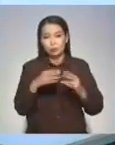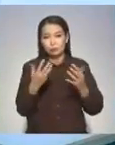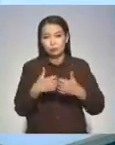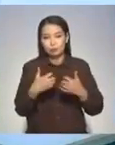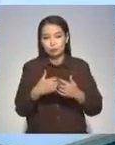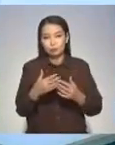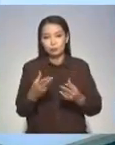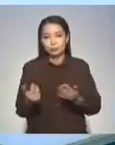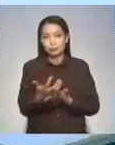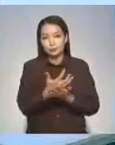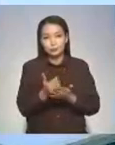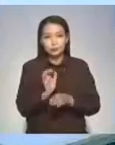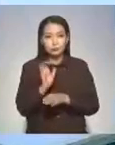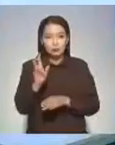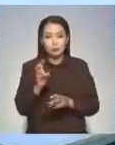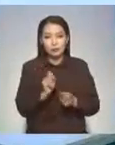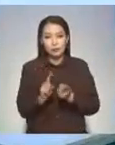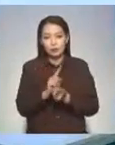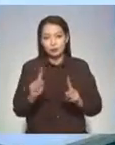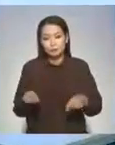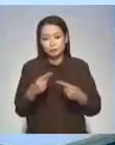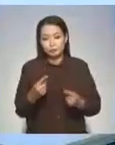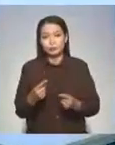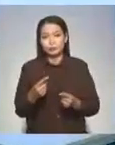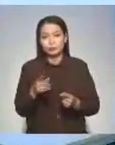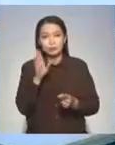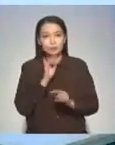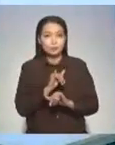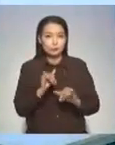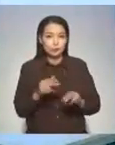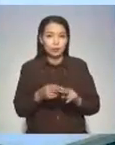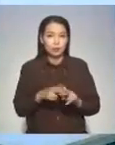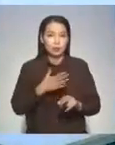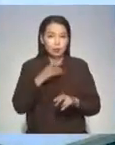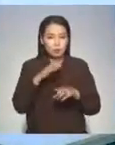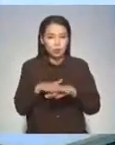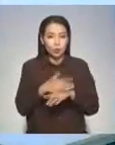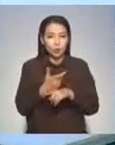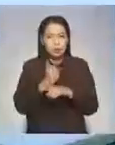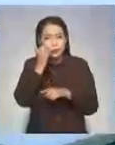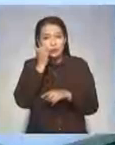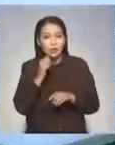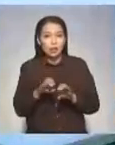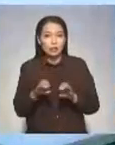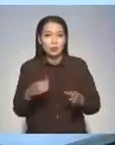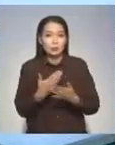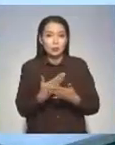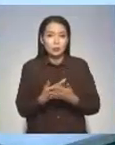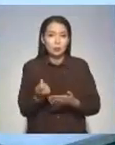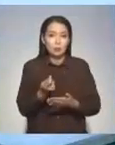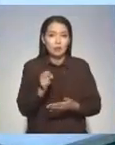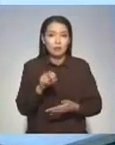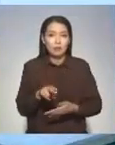а вырученные средства направить на модернизацию инфраструктуры, которая в нашей стране крайне изношена. Примеров тому немало. В апреле без воды